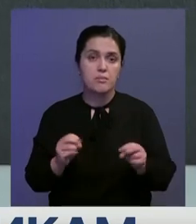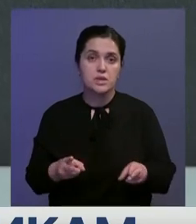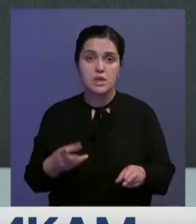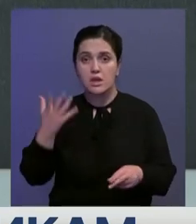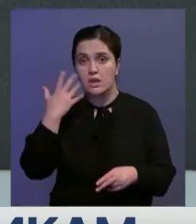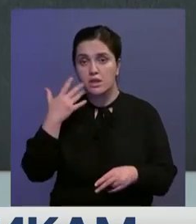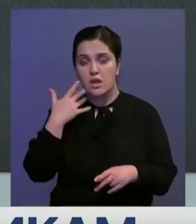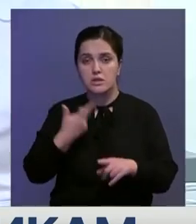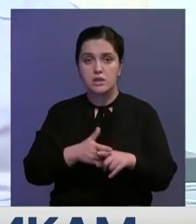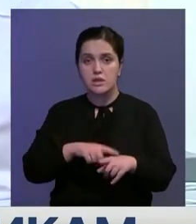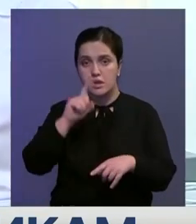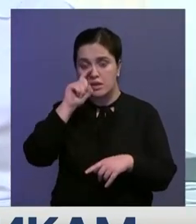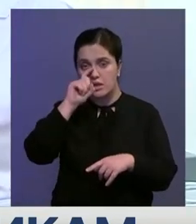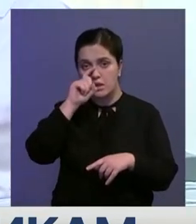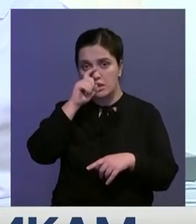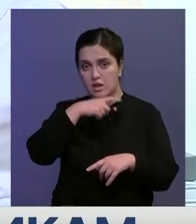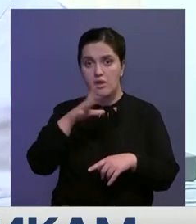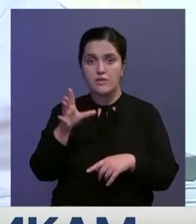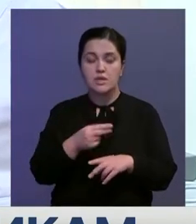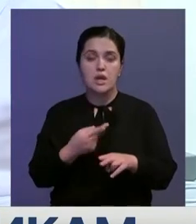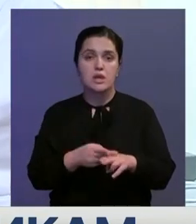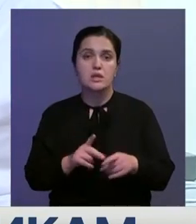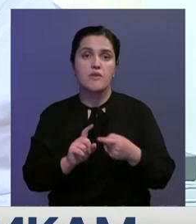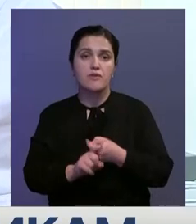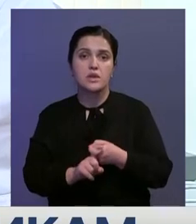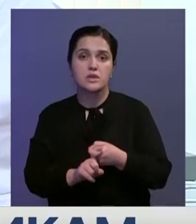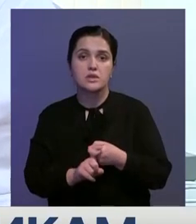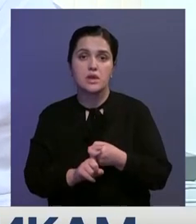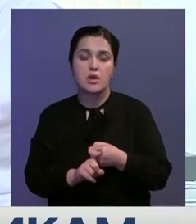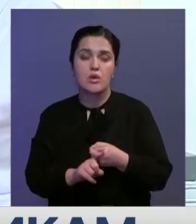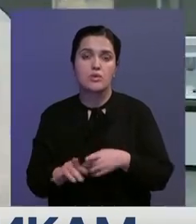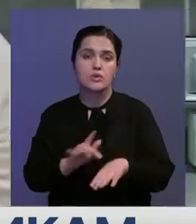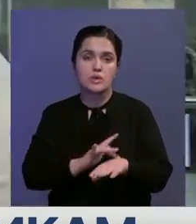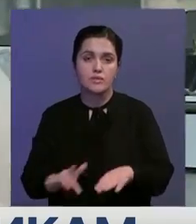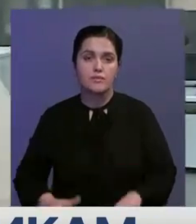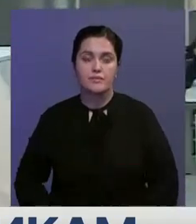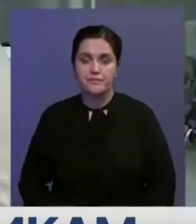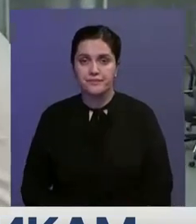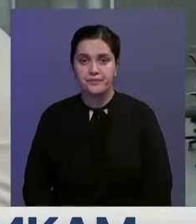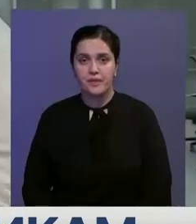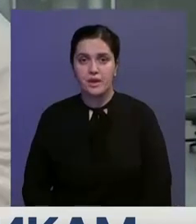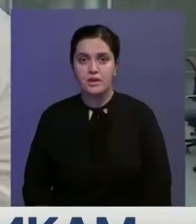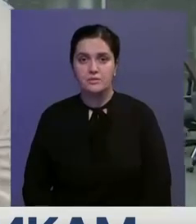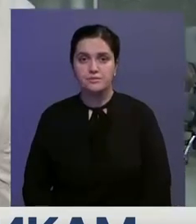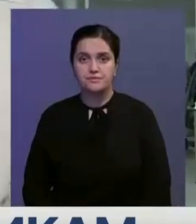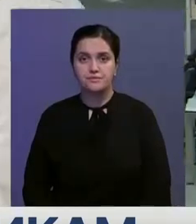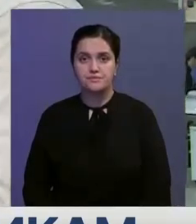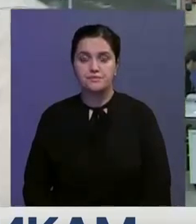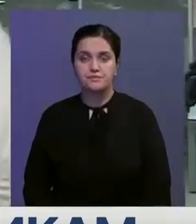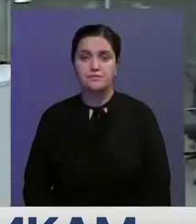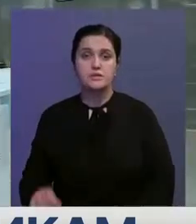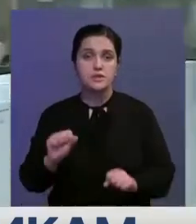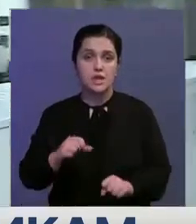сильная кислая среда, все эти вирусы хорошо уничтожаются. Как мы защищаем себя